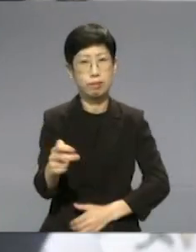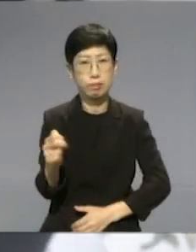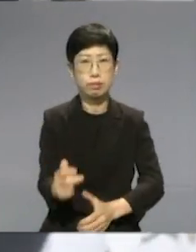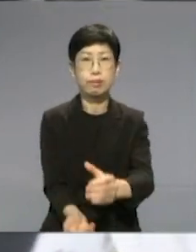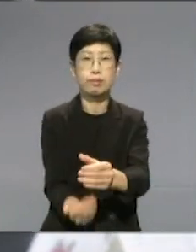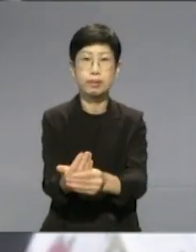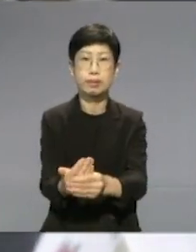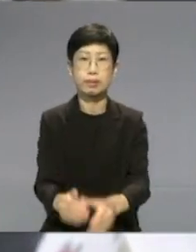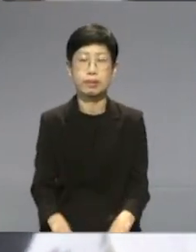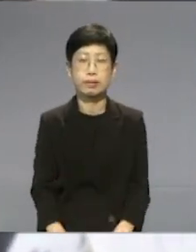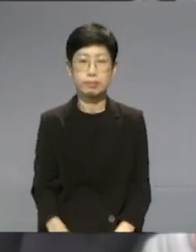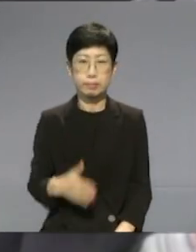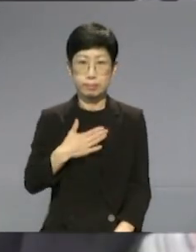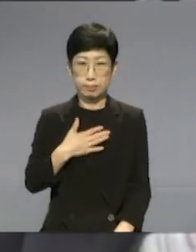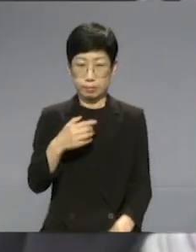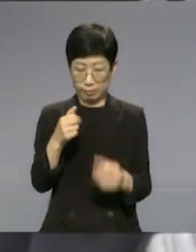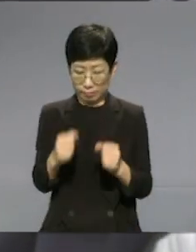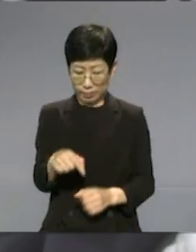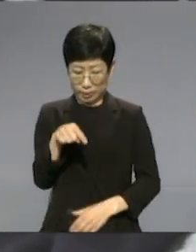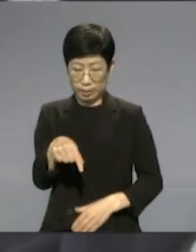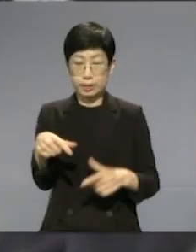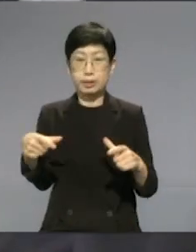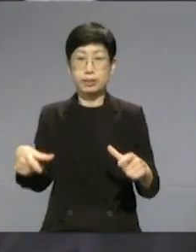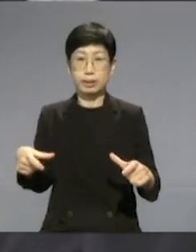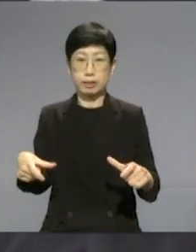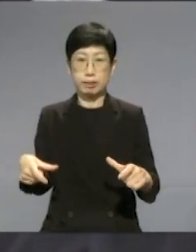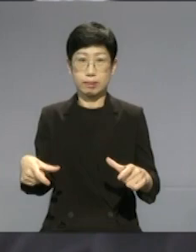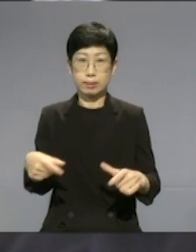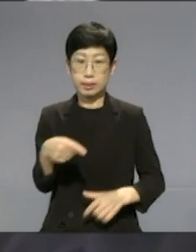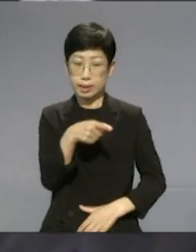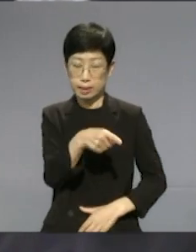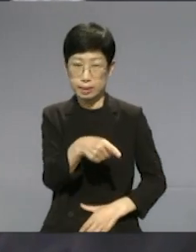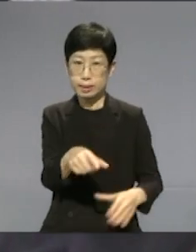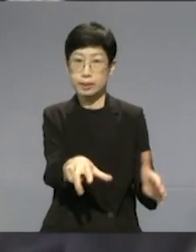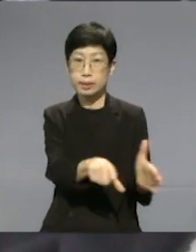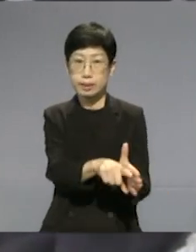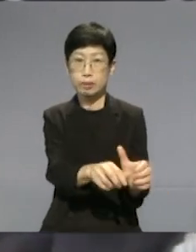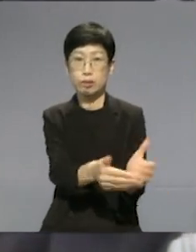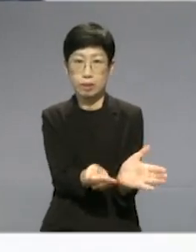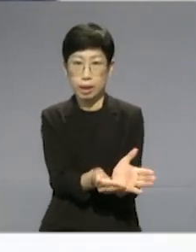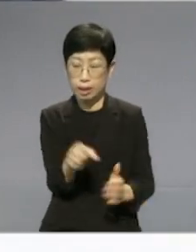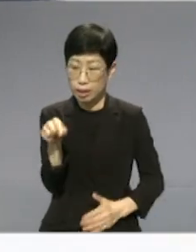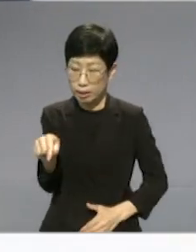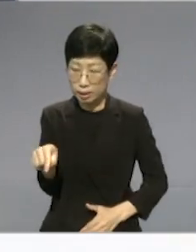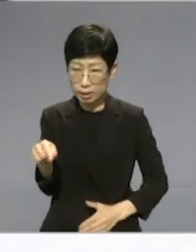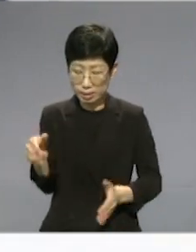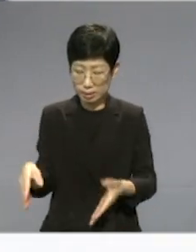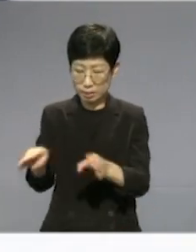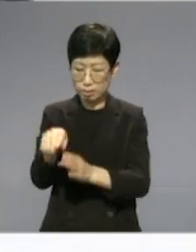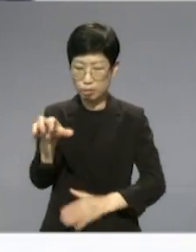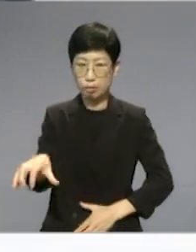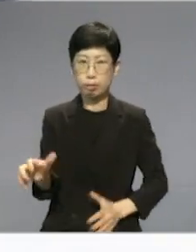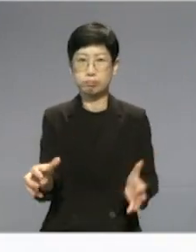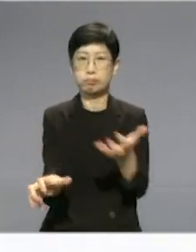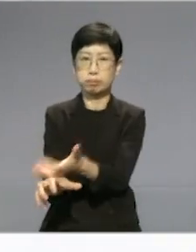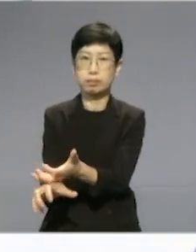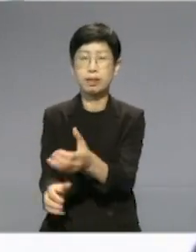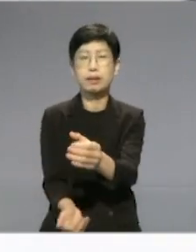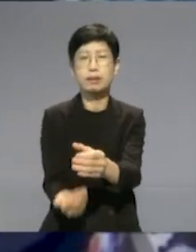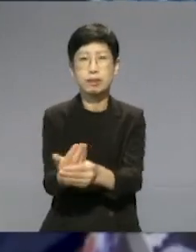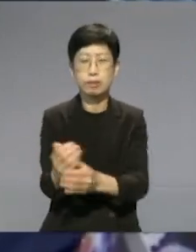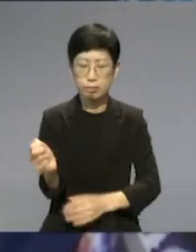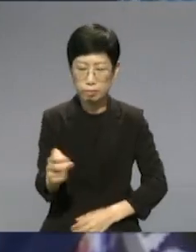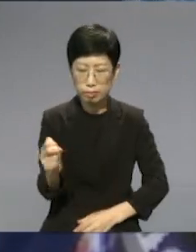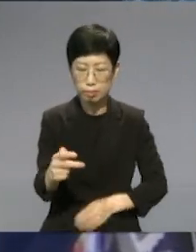건데요. 제가 있는 이곳 하리아나주에서도 힌두교도들이 이슬람교도의 기도 공간을 습격하는 등의 사건은